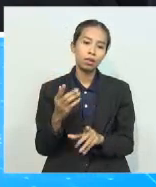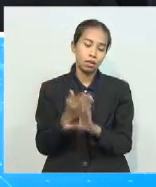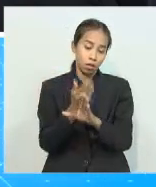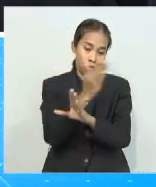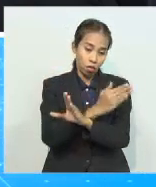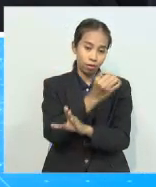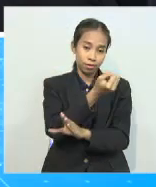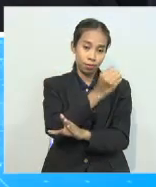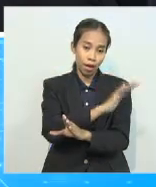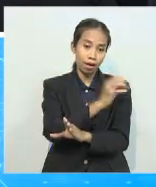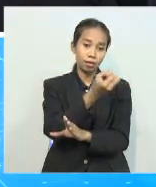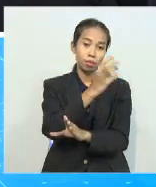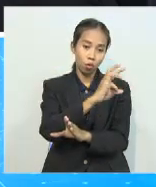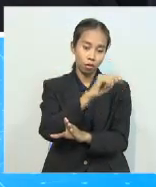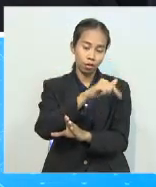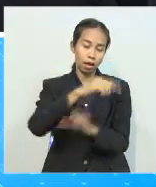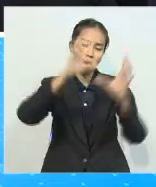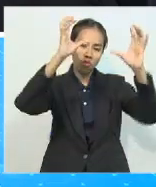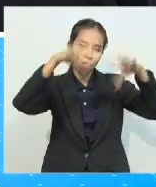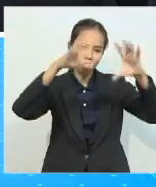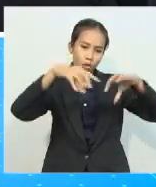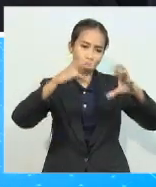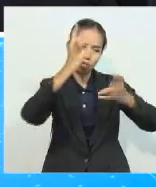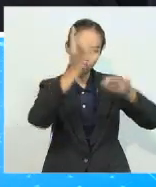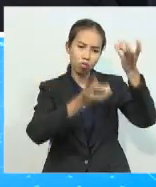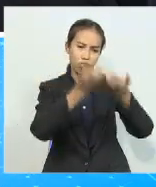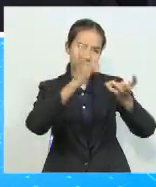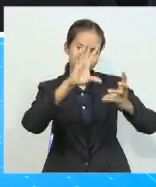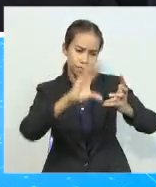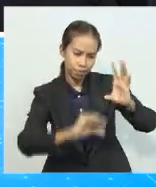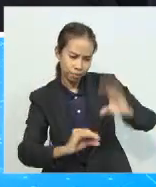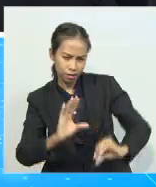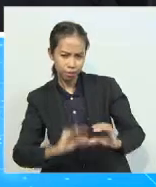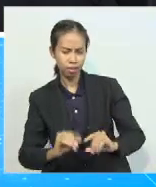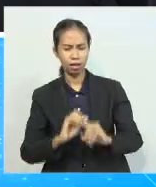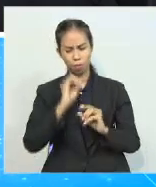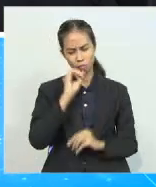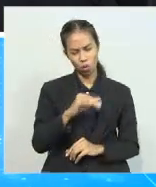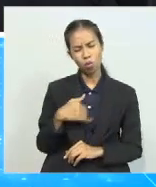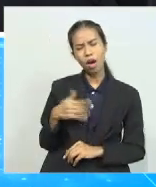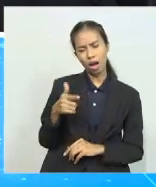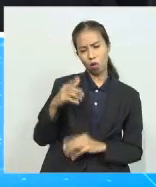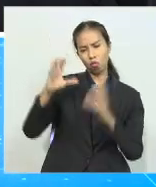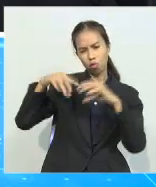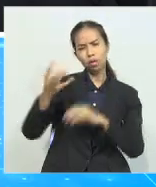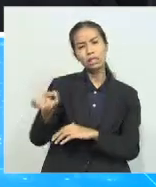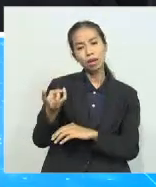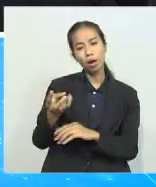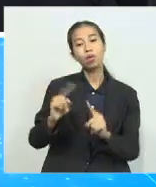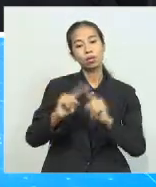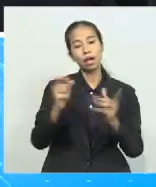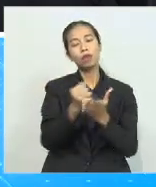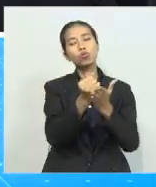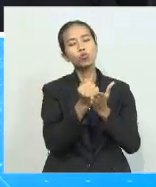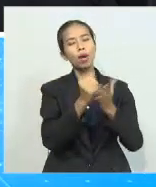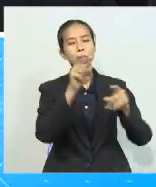เนี่ยมันได้ถูกน้ำฝนชะล้าไปอะบางคนอาจจะบอกว่ามันก็ไม่ได้เยอะอะไรต่างๆแต่ว่าอย่างน้อยที่สุดมันก็ถูกชะล้